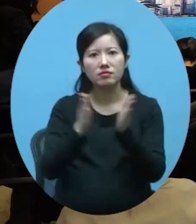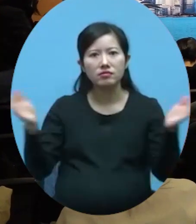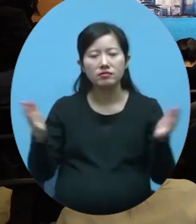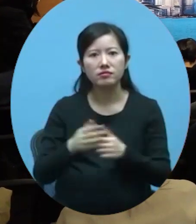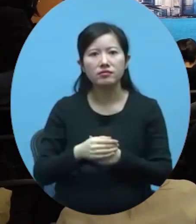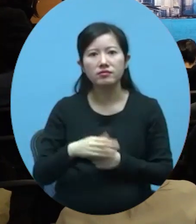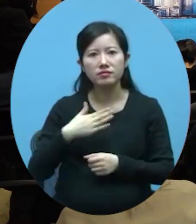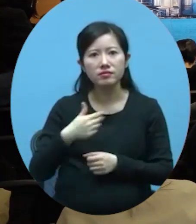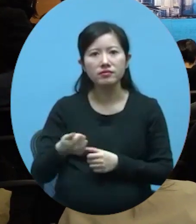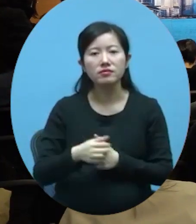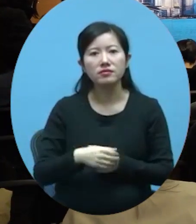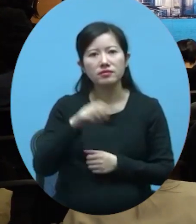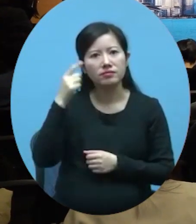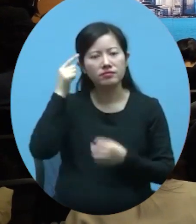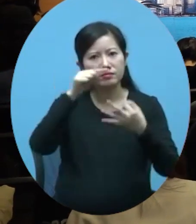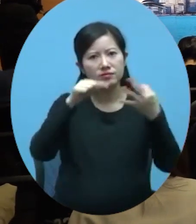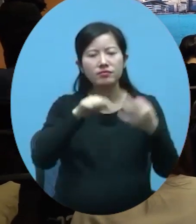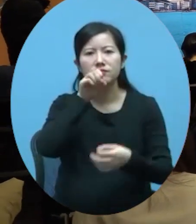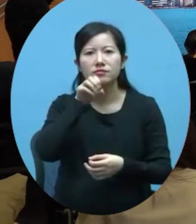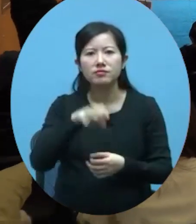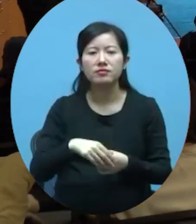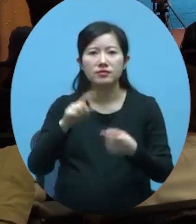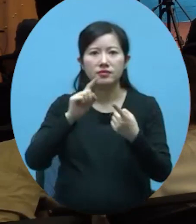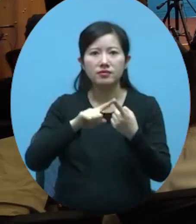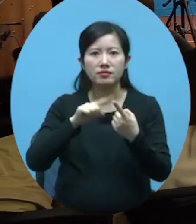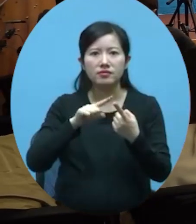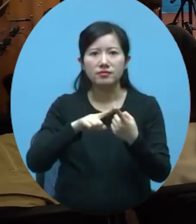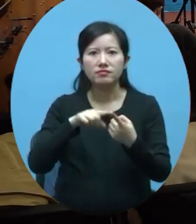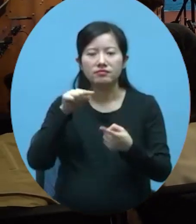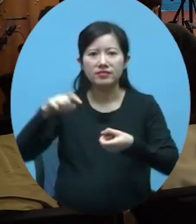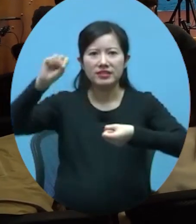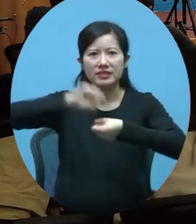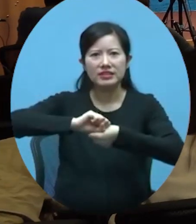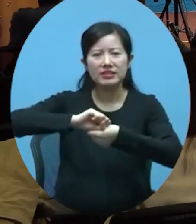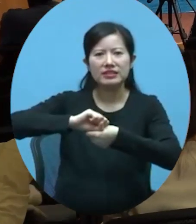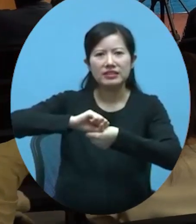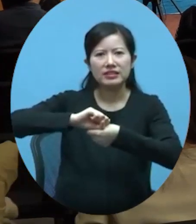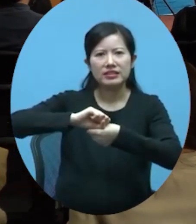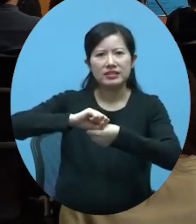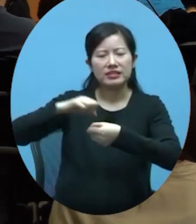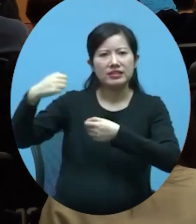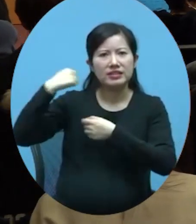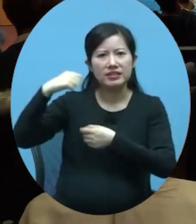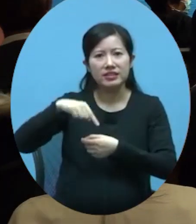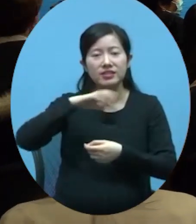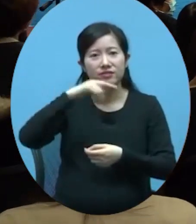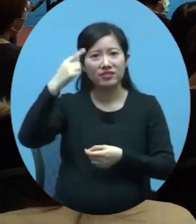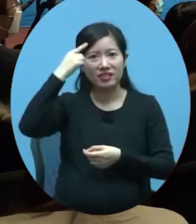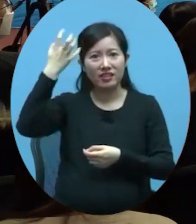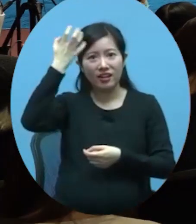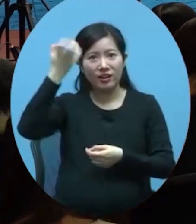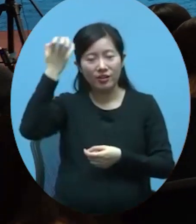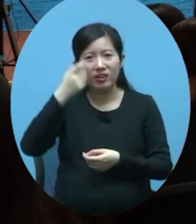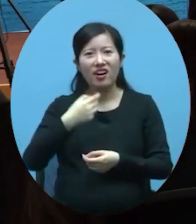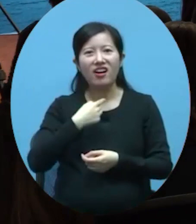你好明报想问几条问题第一个想问enhanced surveillance是否所有发烧的病人加入